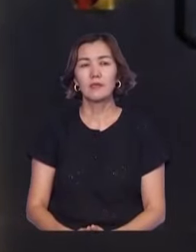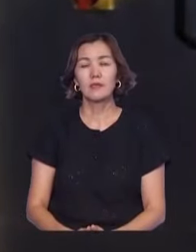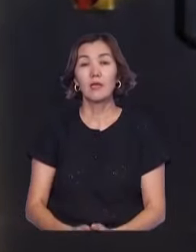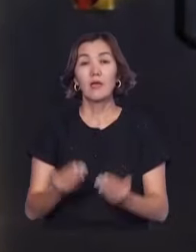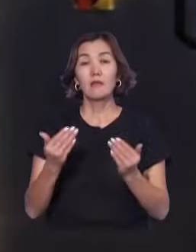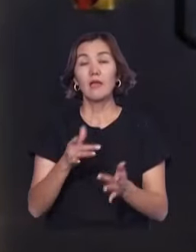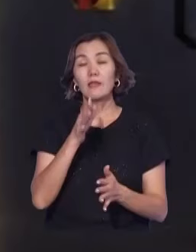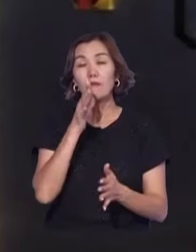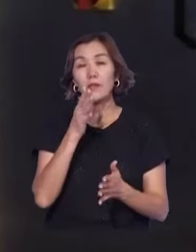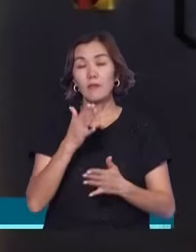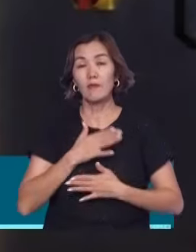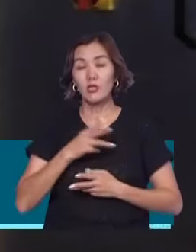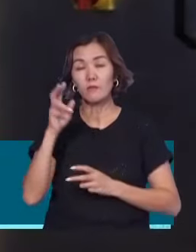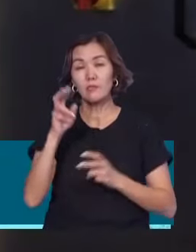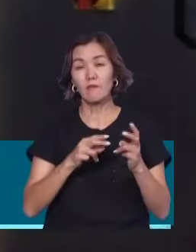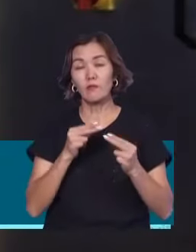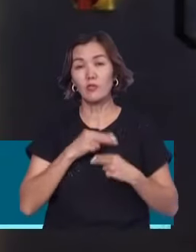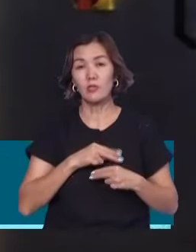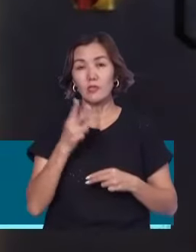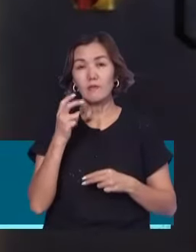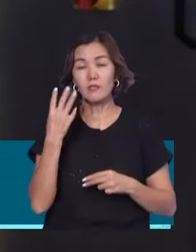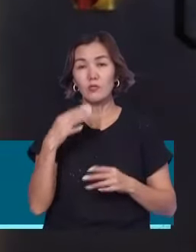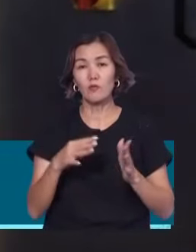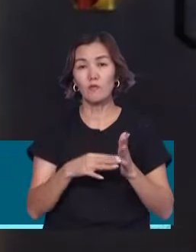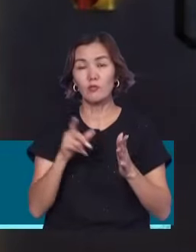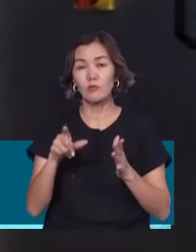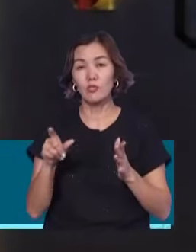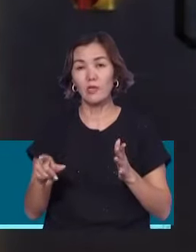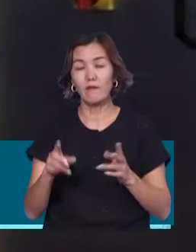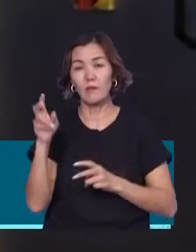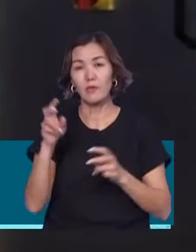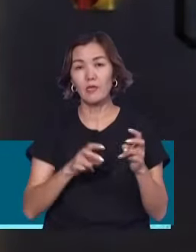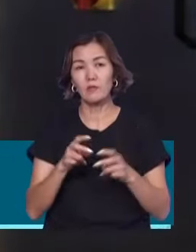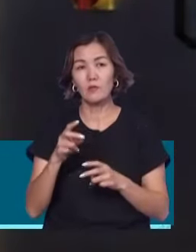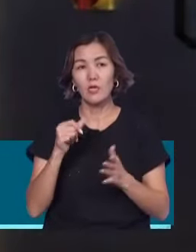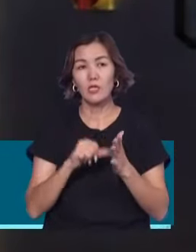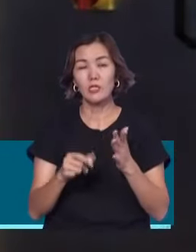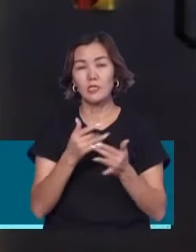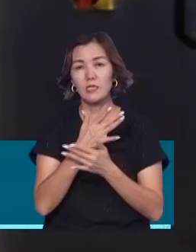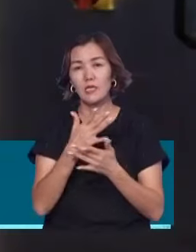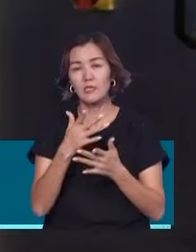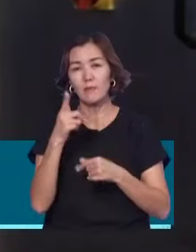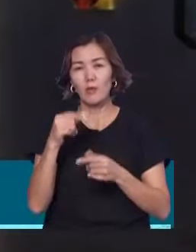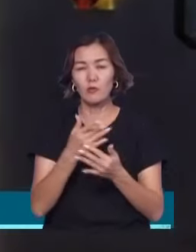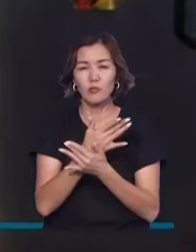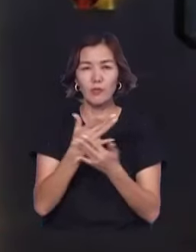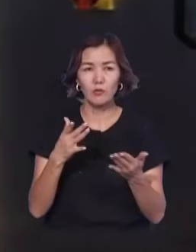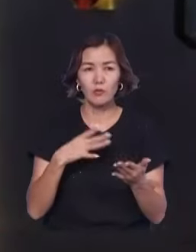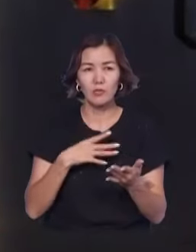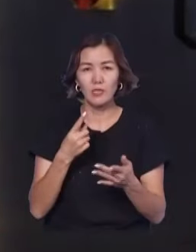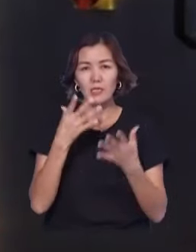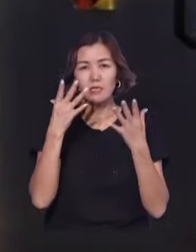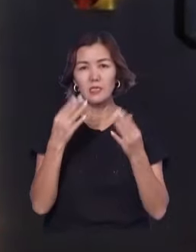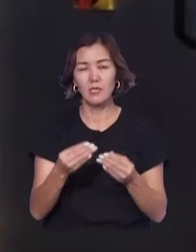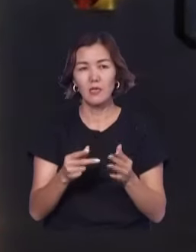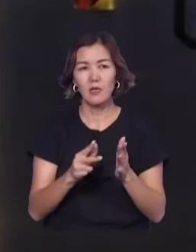На данный момент на нашем заводе работают 248 человек. Производим более 60 видов молочной продукции. В день